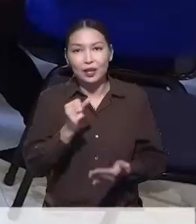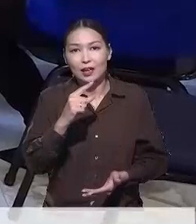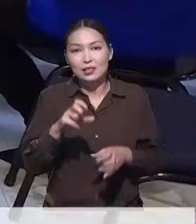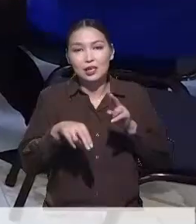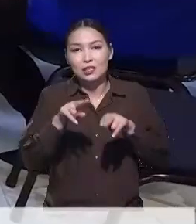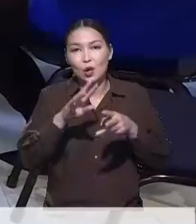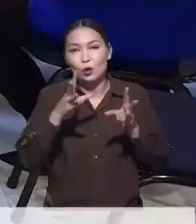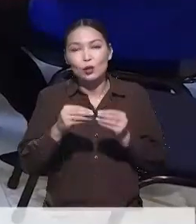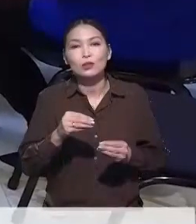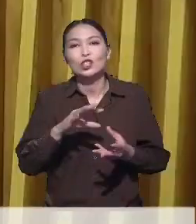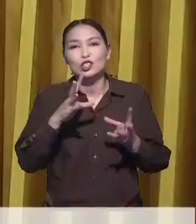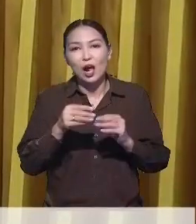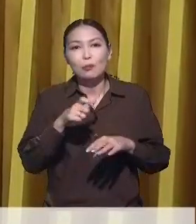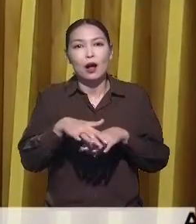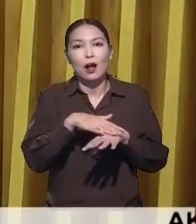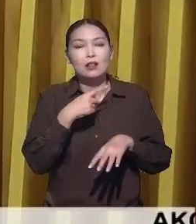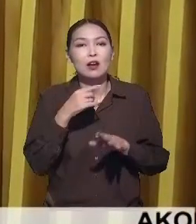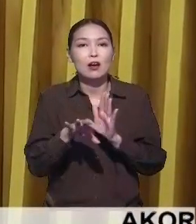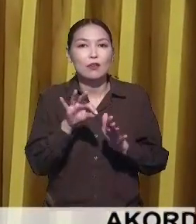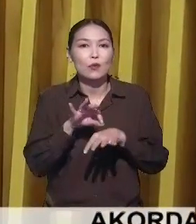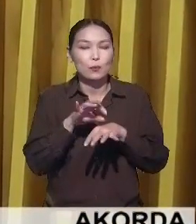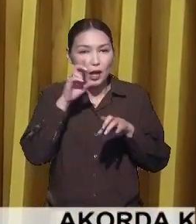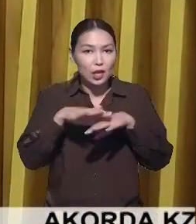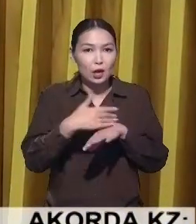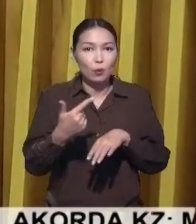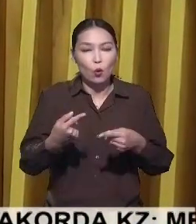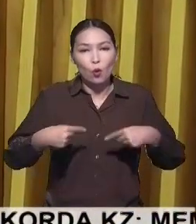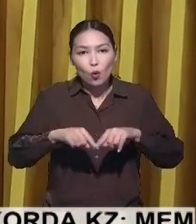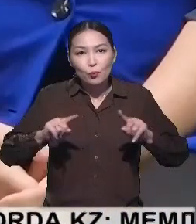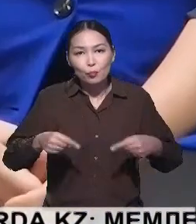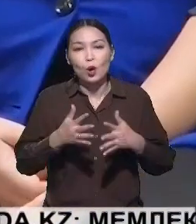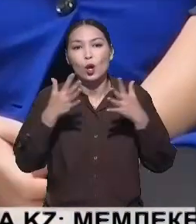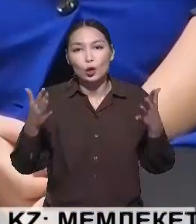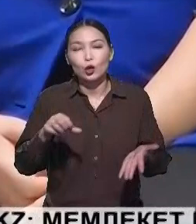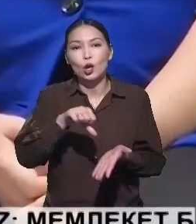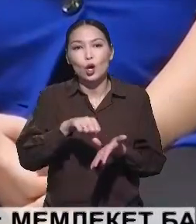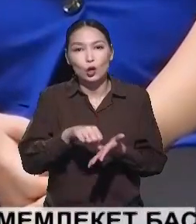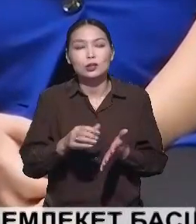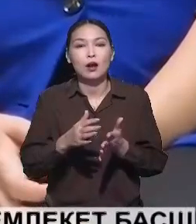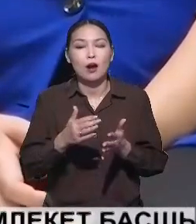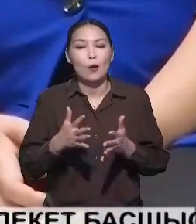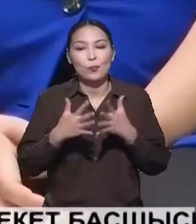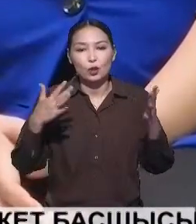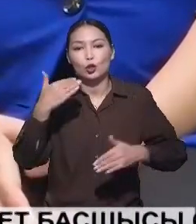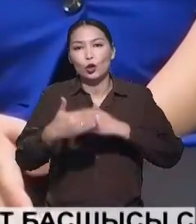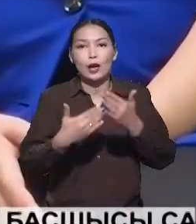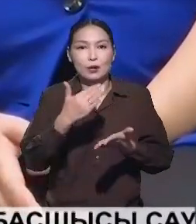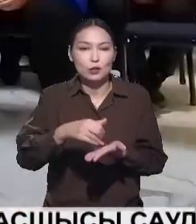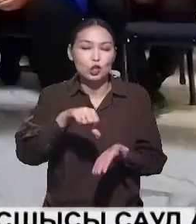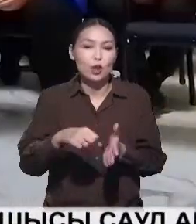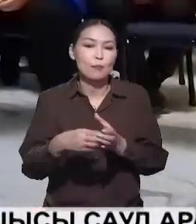халықтық референдумның өткізілуі елімізде азаматтық қоғамның қалыптасуына үлкен үлес қосып отырған адам, дейді штаб мүшелері.